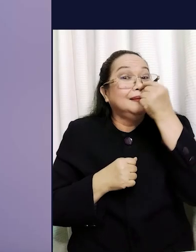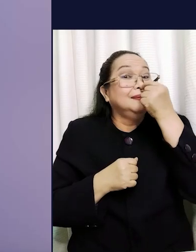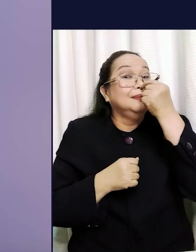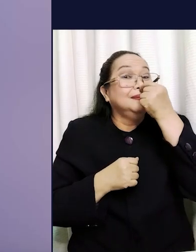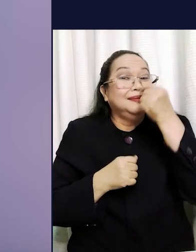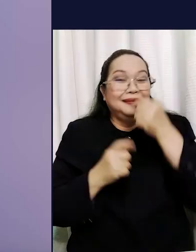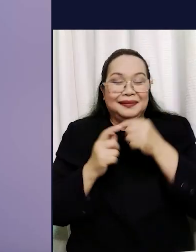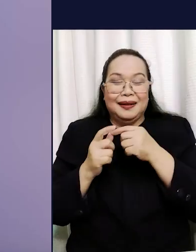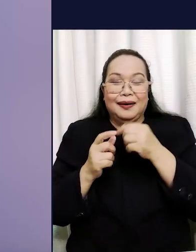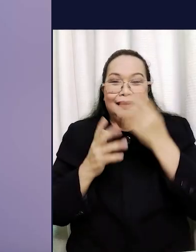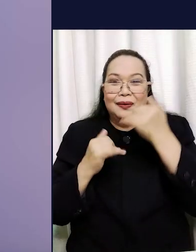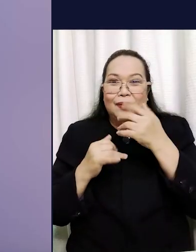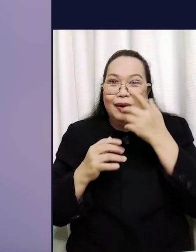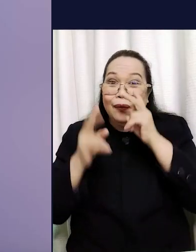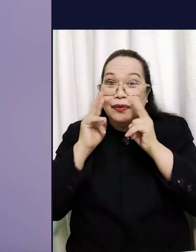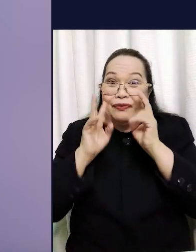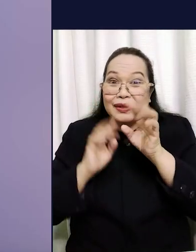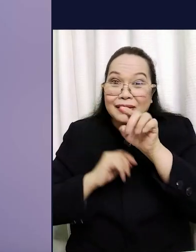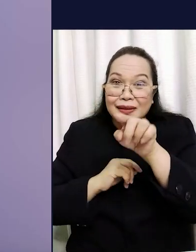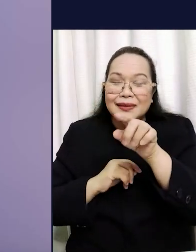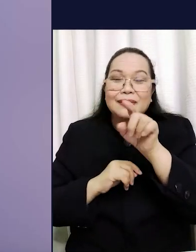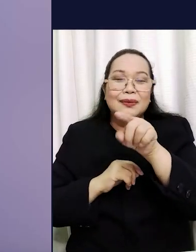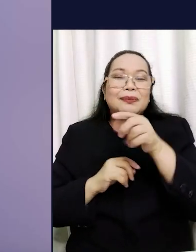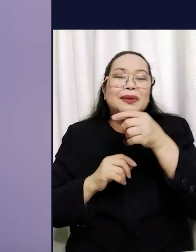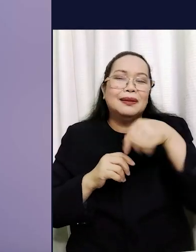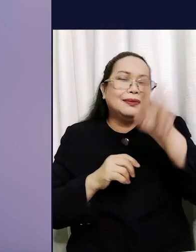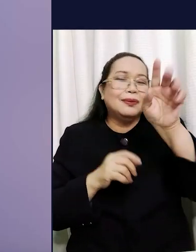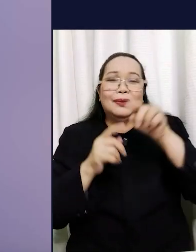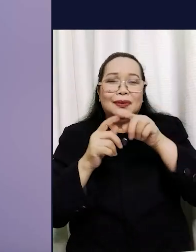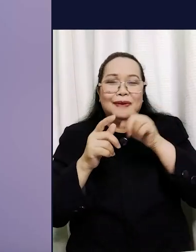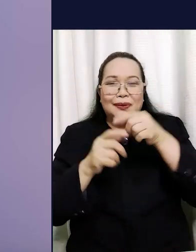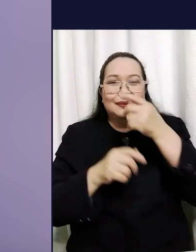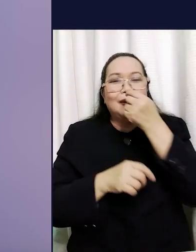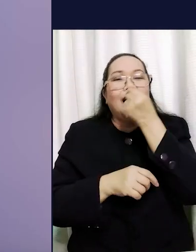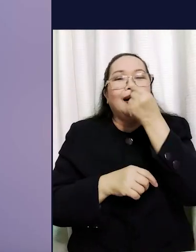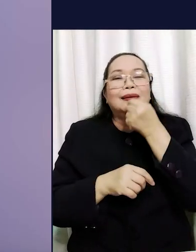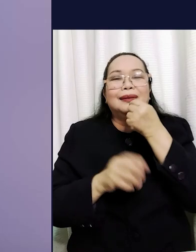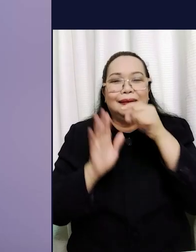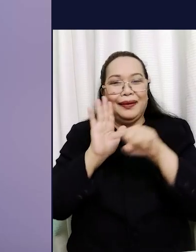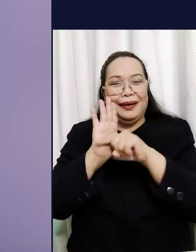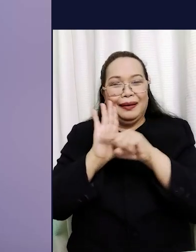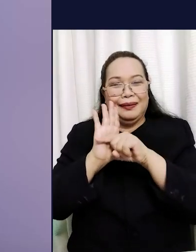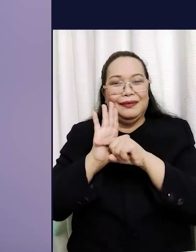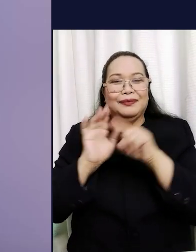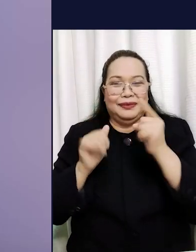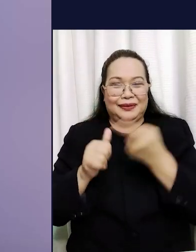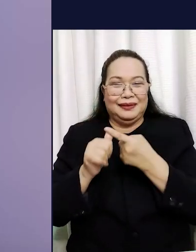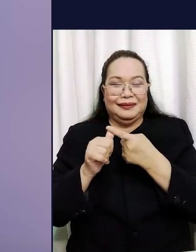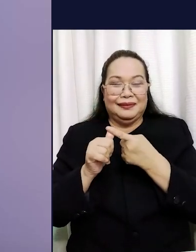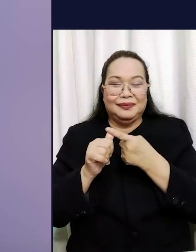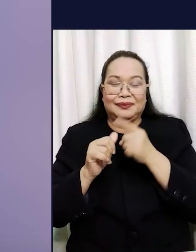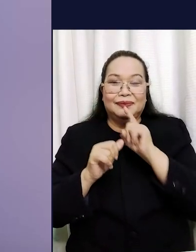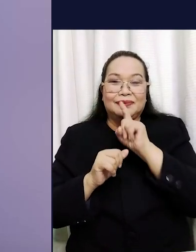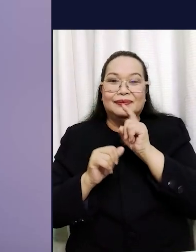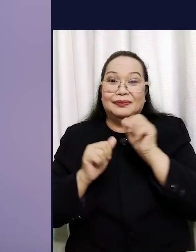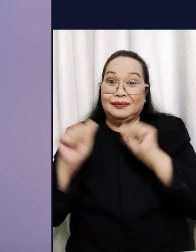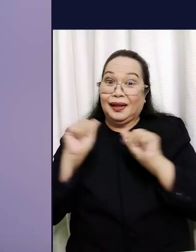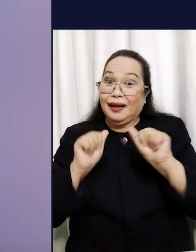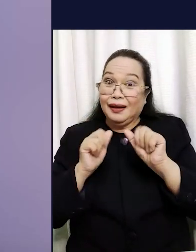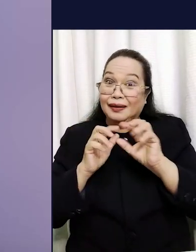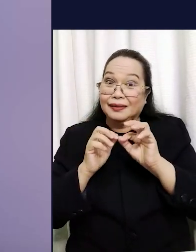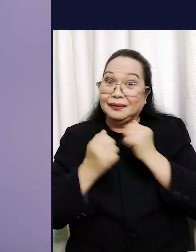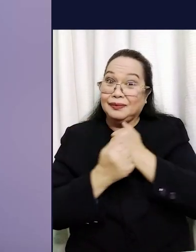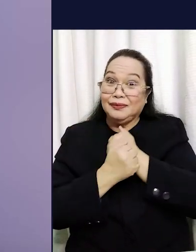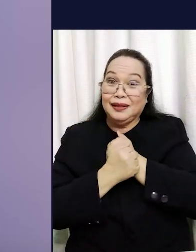act of love to visit someone. Minsan, hindi yung dahil may sakit siya. Ang nakapagtataka nga sa atin eh, pagka may